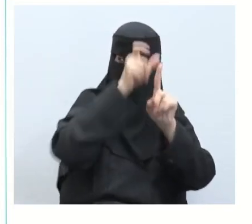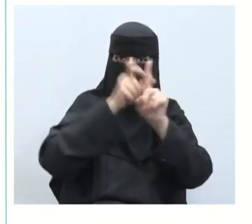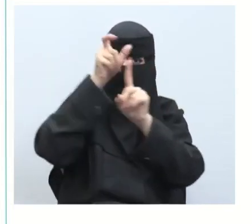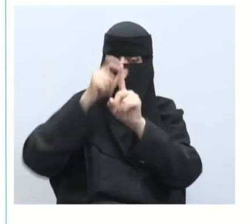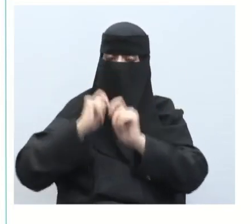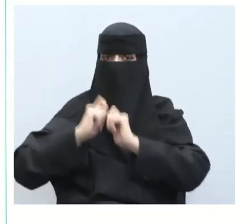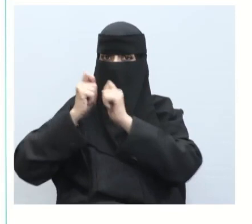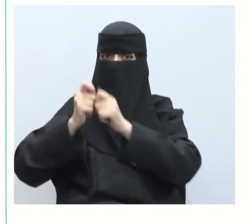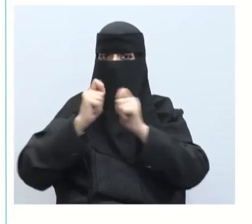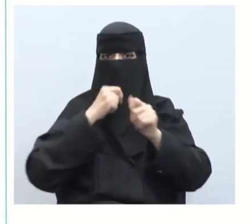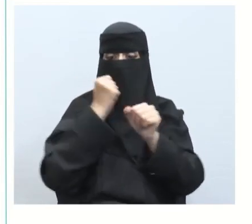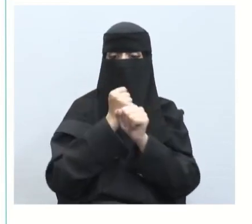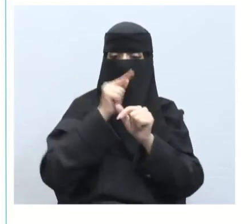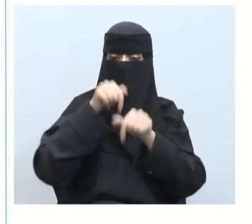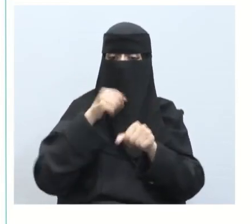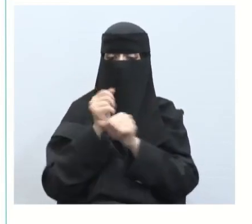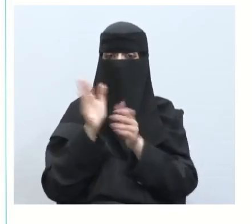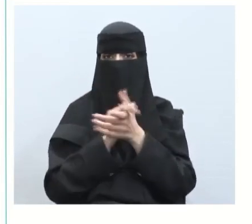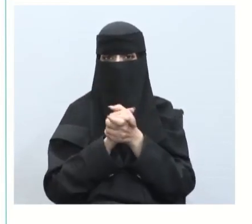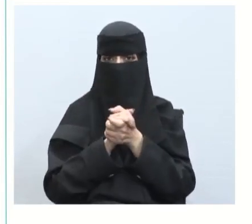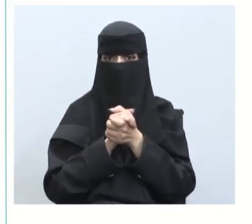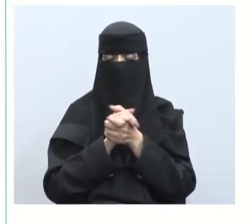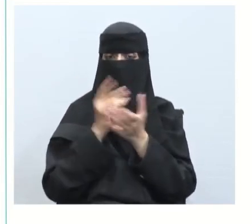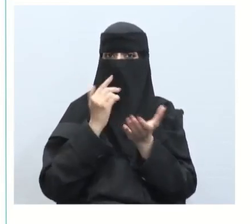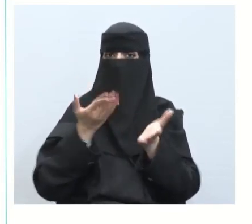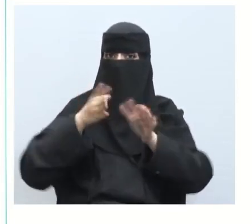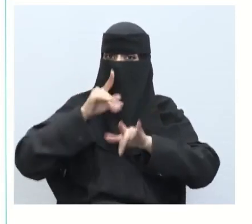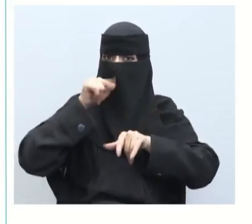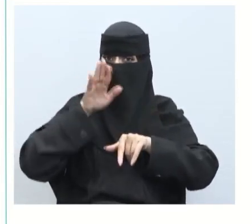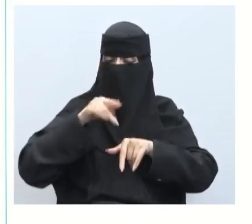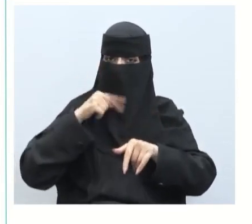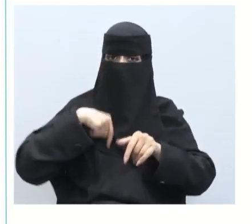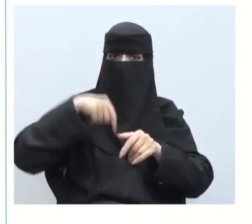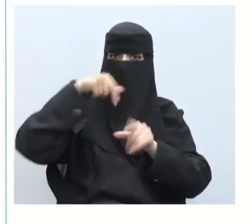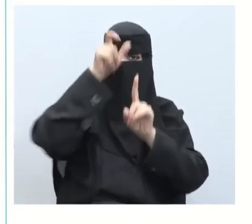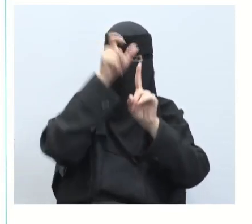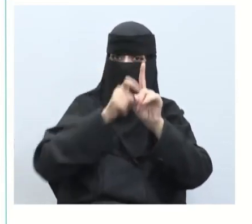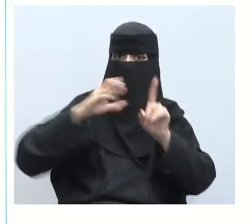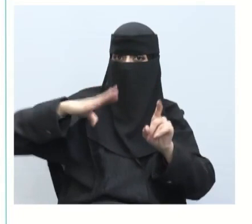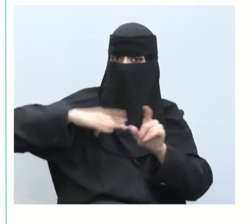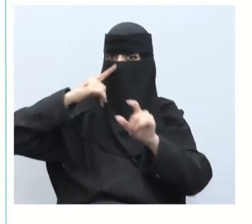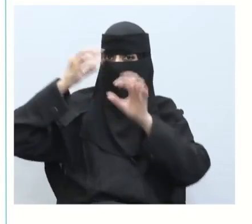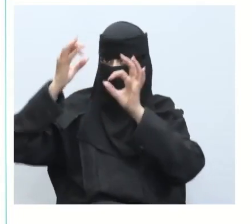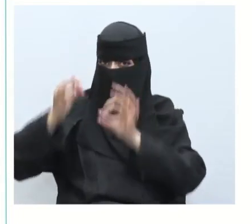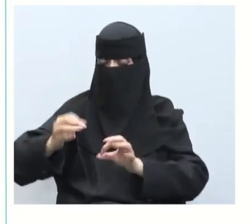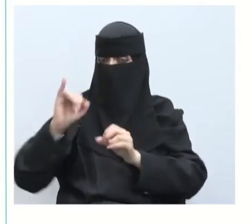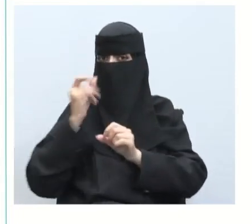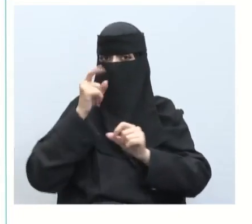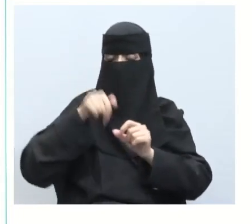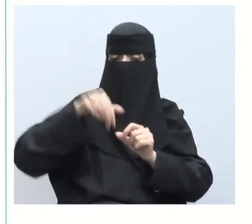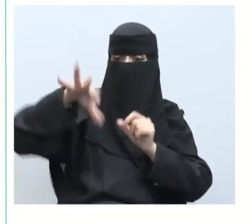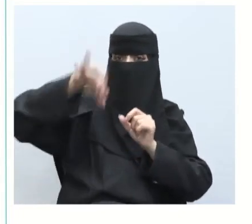بمهمه ووظيفه غير انه ينبغي للمديرين ان يتاكدوا من توظيف